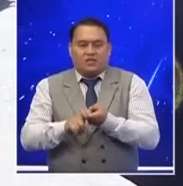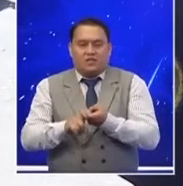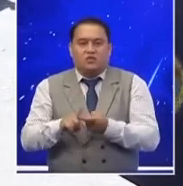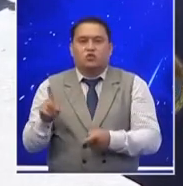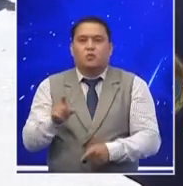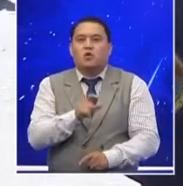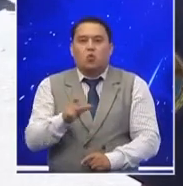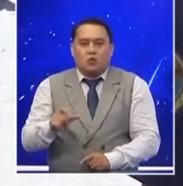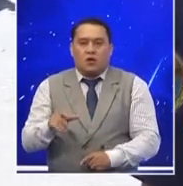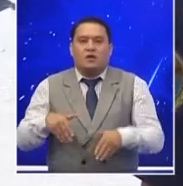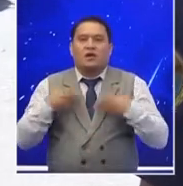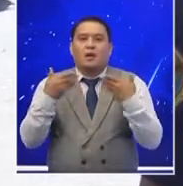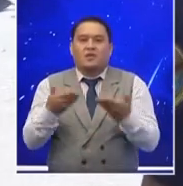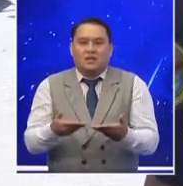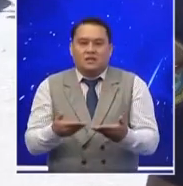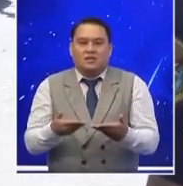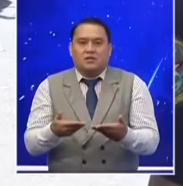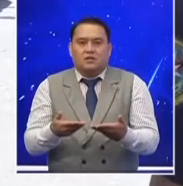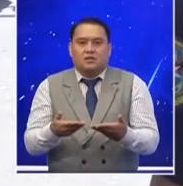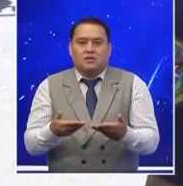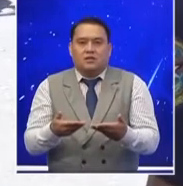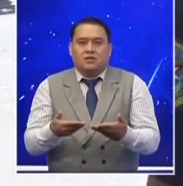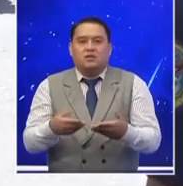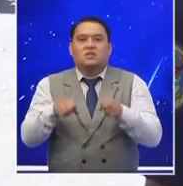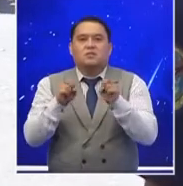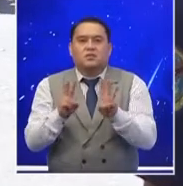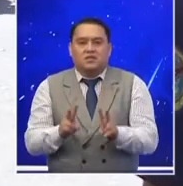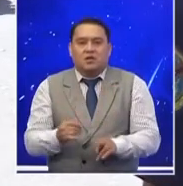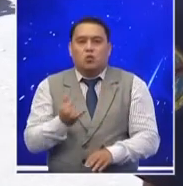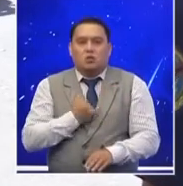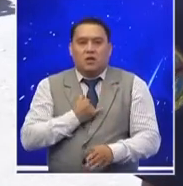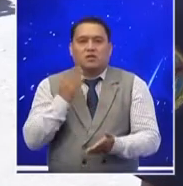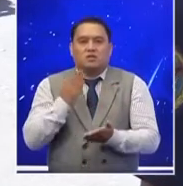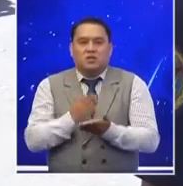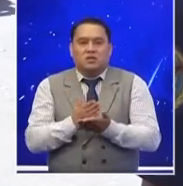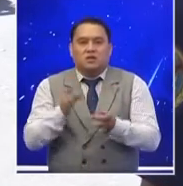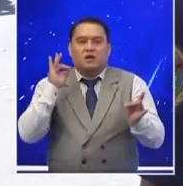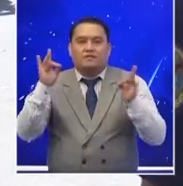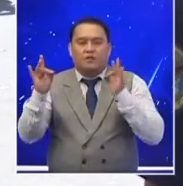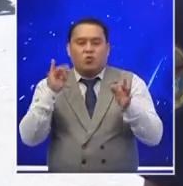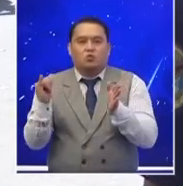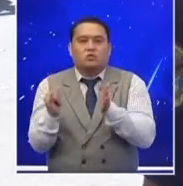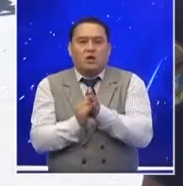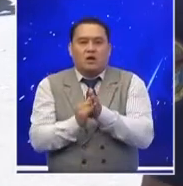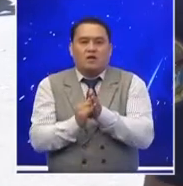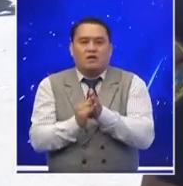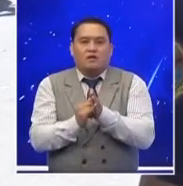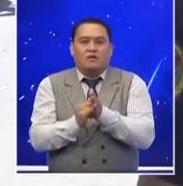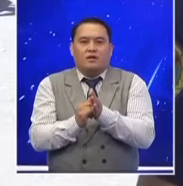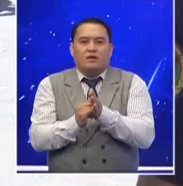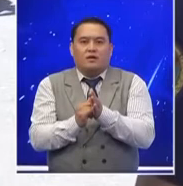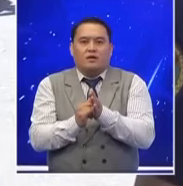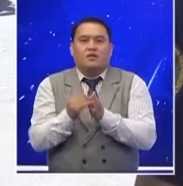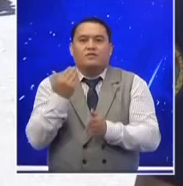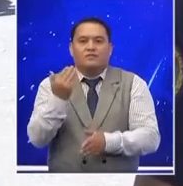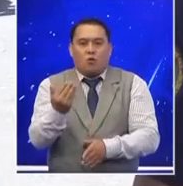людям даются рекомендации. Есть специальная у нас машина, громкоговорящее устройство на базе УАЗ. Посредством